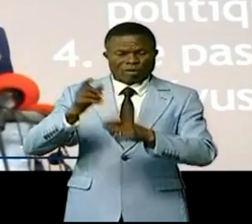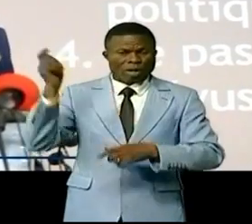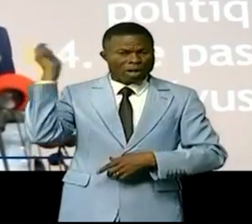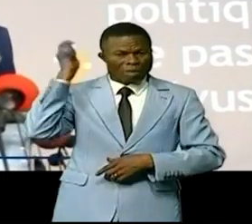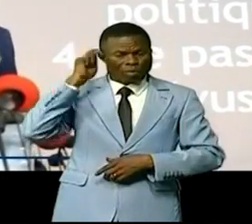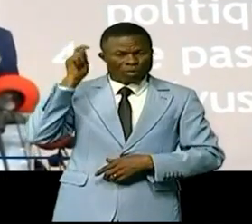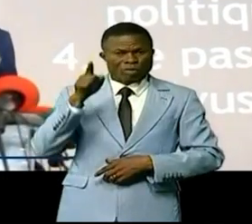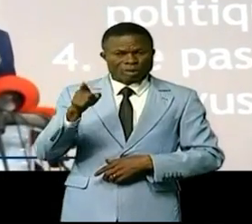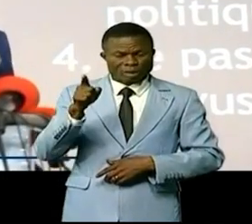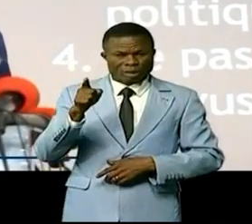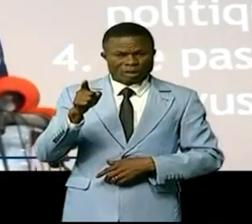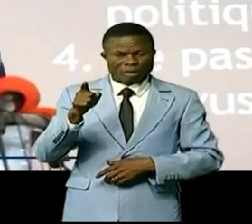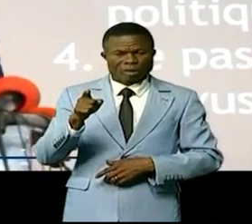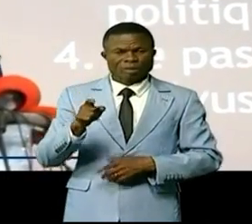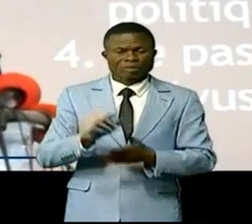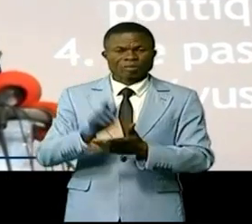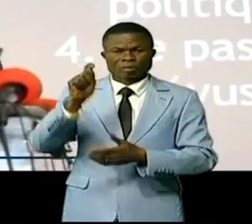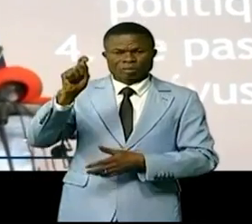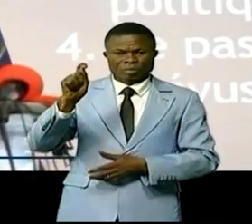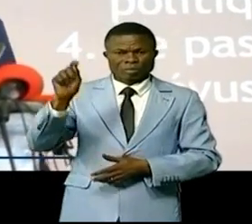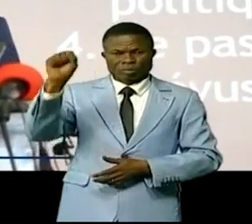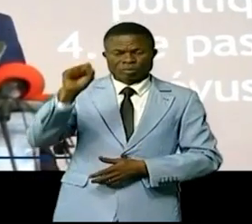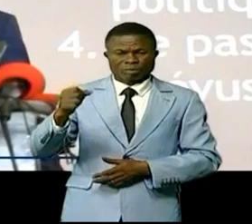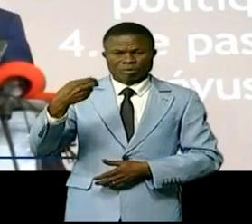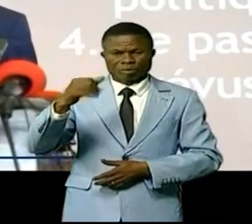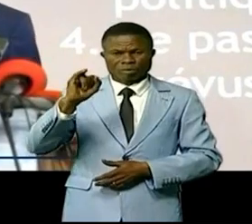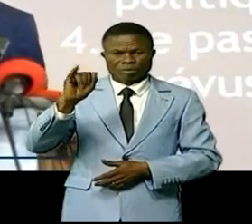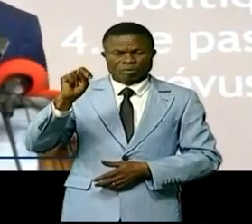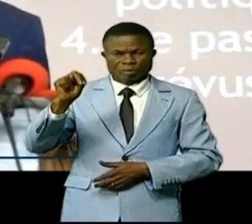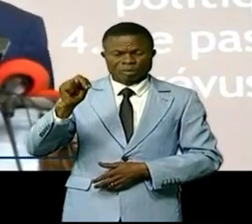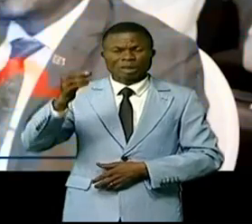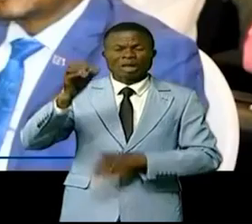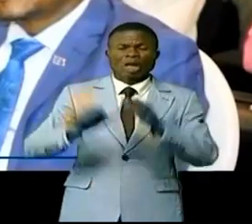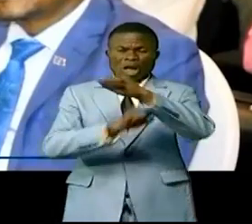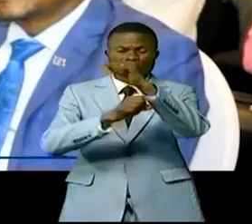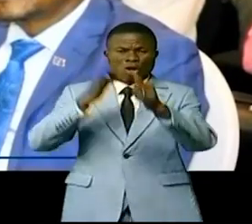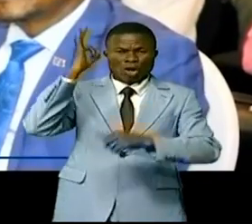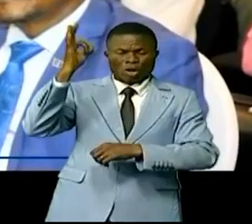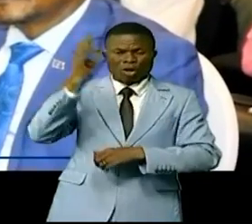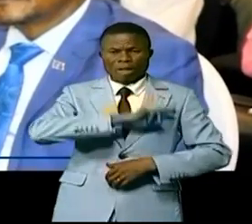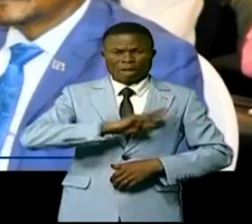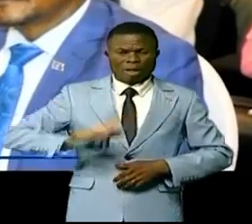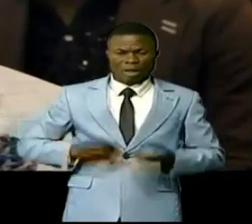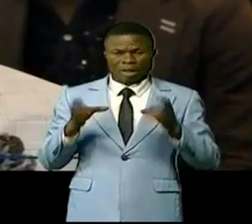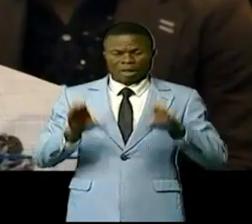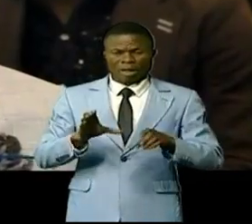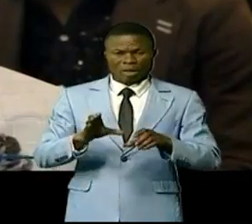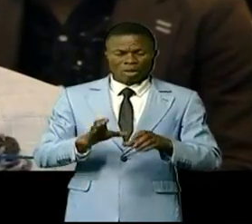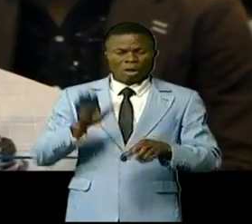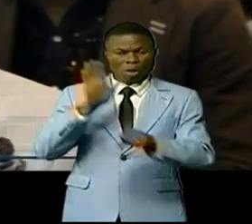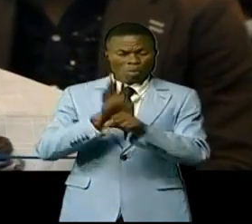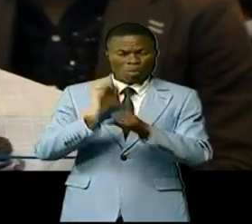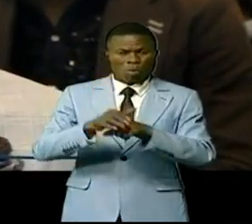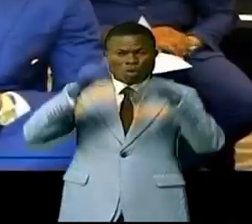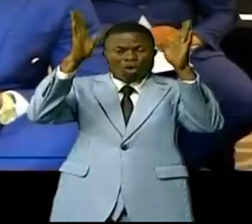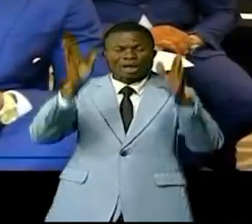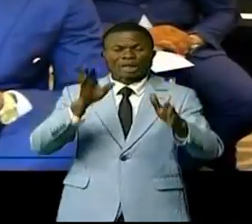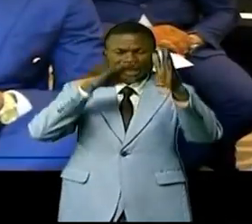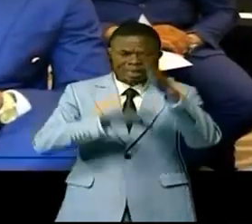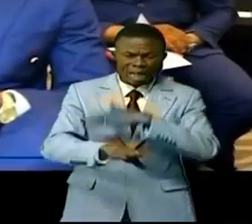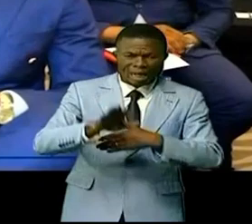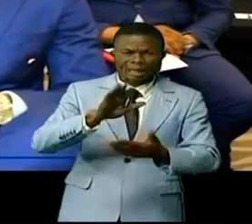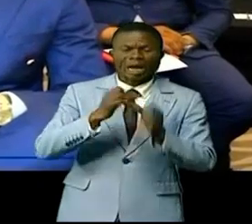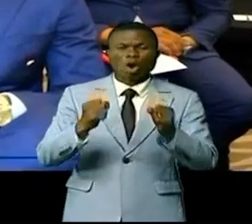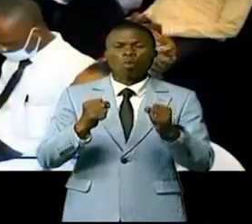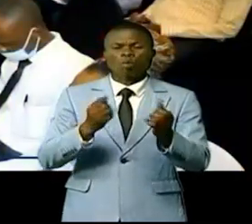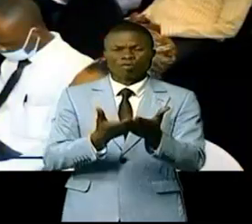Tchani Mouadinvita, a soutenu dans une conférence de presse que la RDC subit des infiltrations étrangères, de sorte que